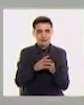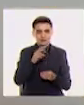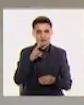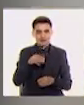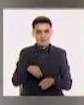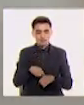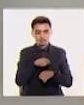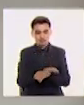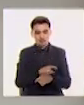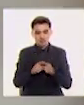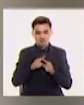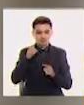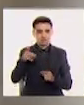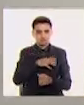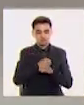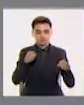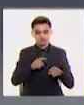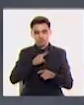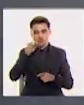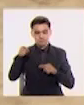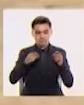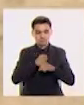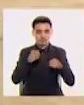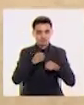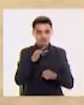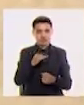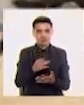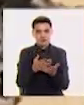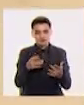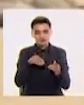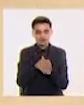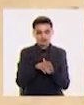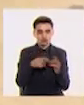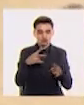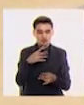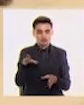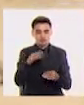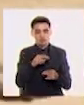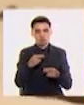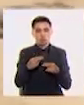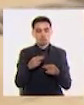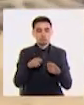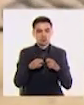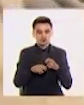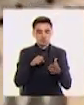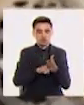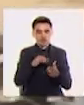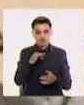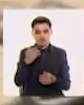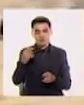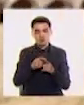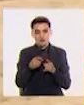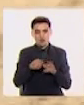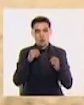ұшқан көрінеді. Генерал бұл ретте оқтұмсықтардың жарылғыш затынан бөлек сақталуы көп септігін тигізді деп отыр. Бұл сөздер